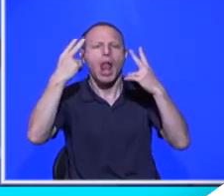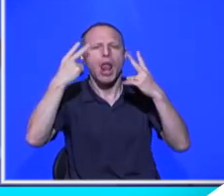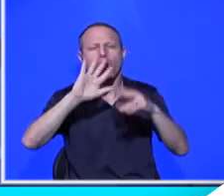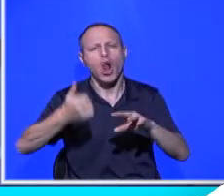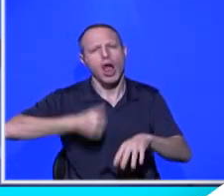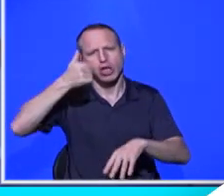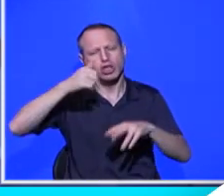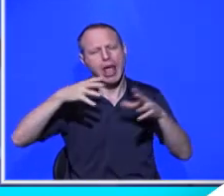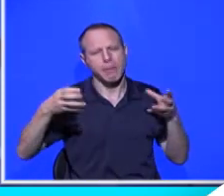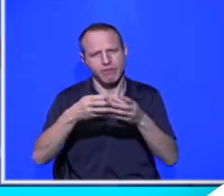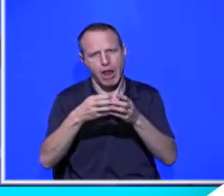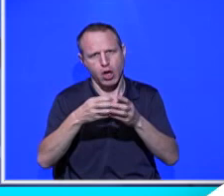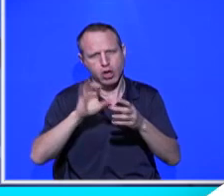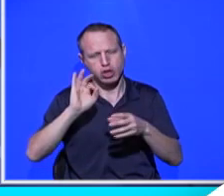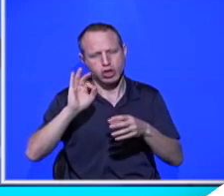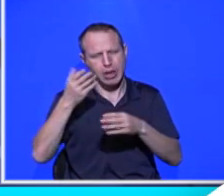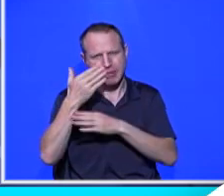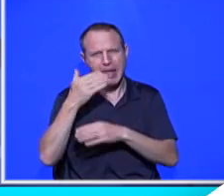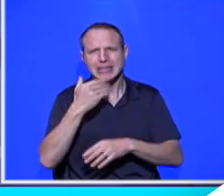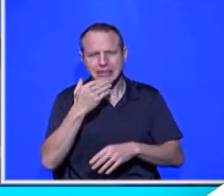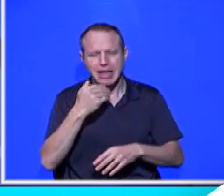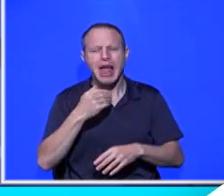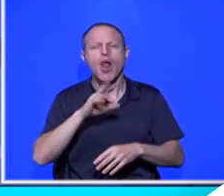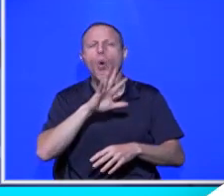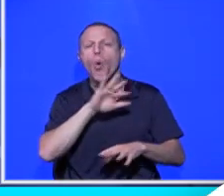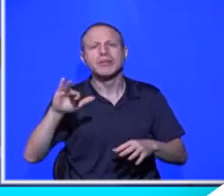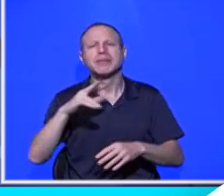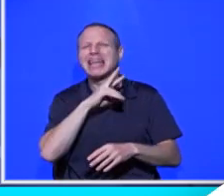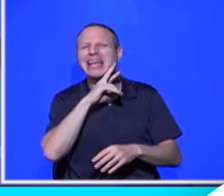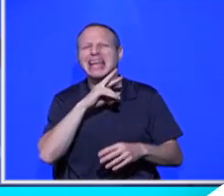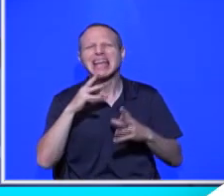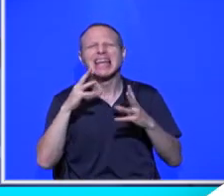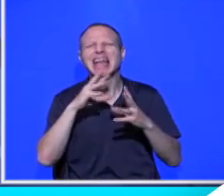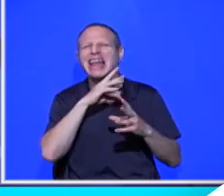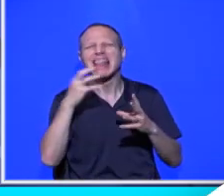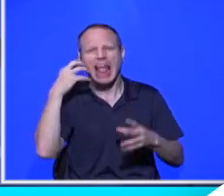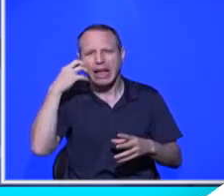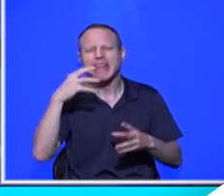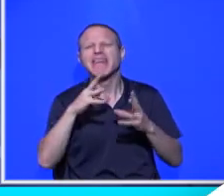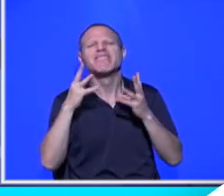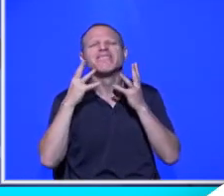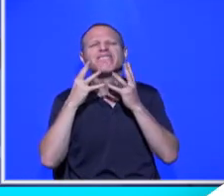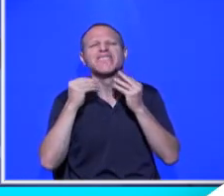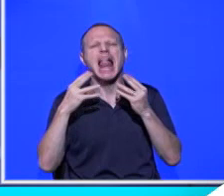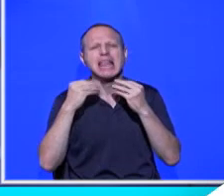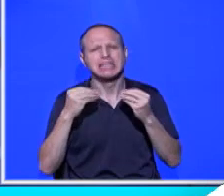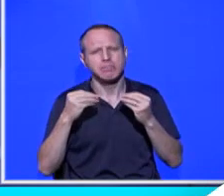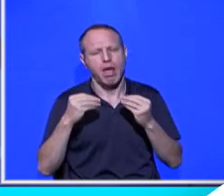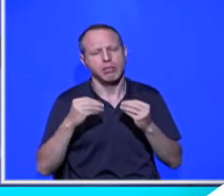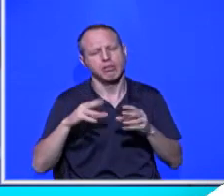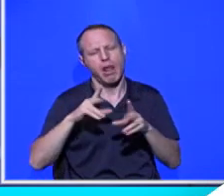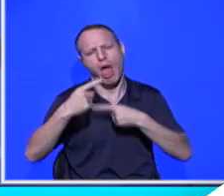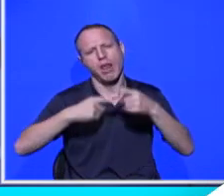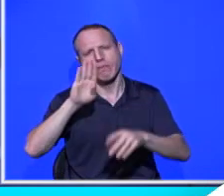חוץ מליצמן ודרי, היא להחליף את נתניהו. וכל הדרכים החוקיות, אני מדגיש החוקיות, קשרות